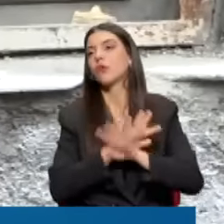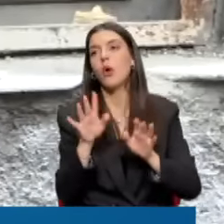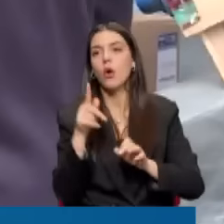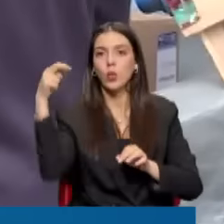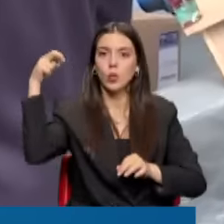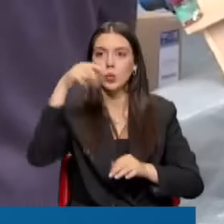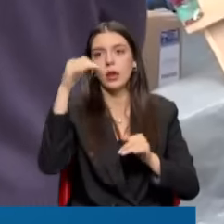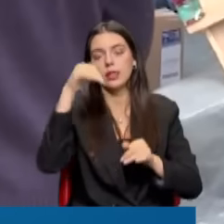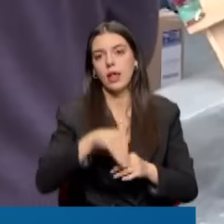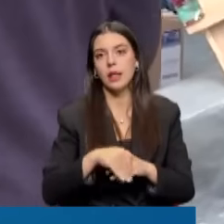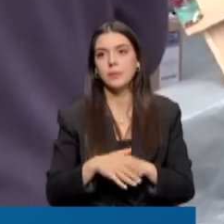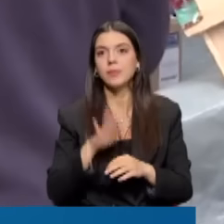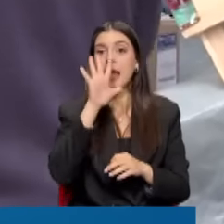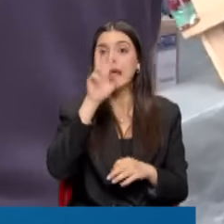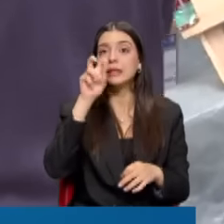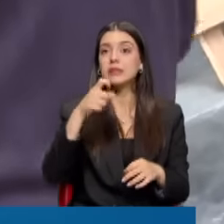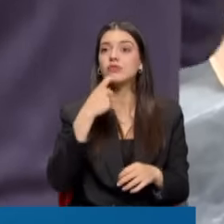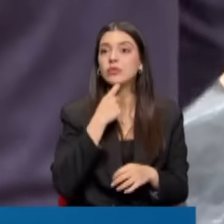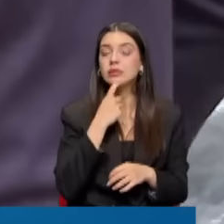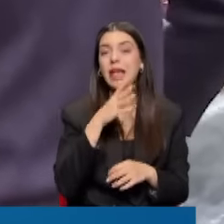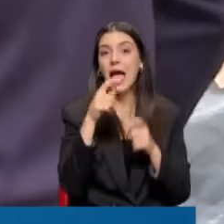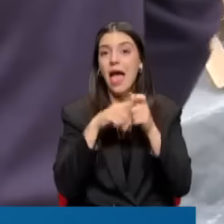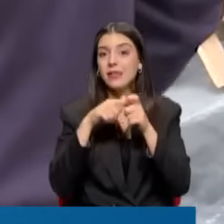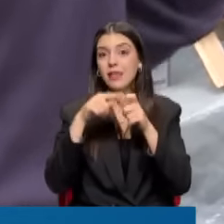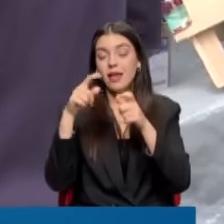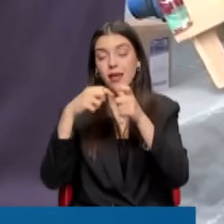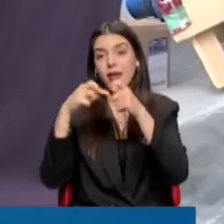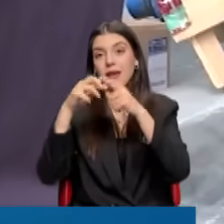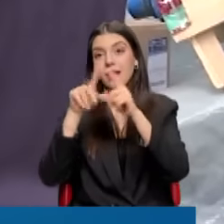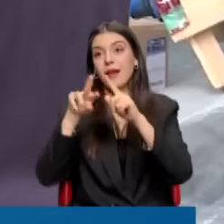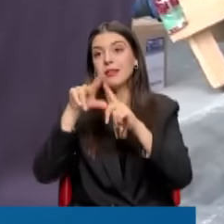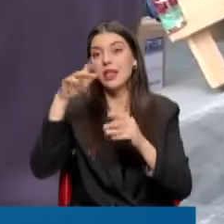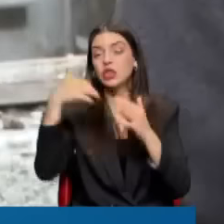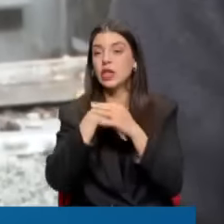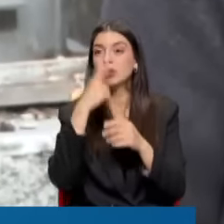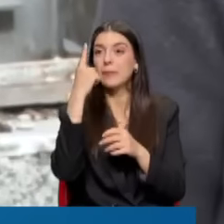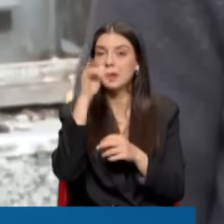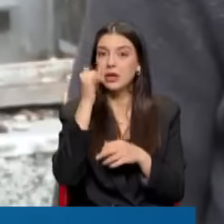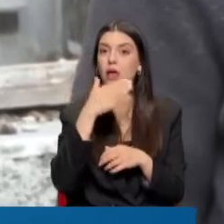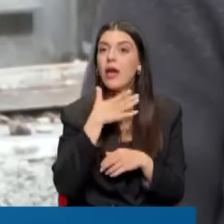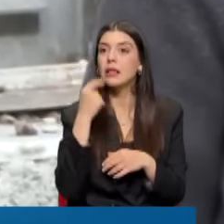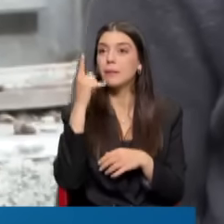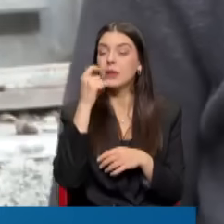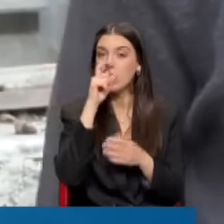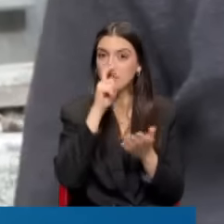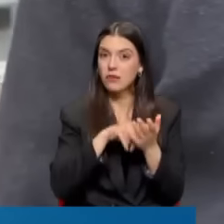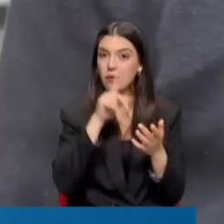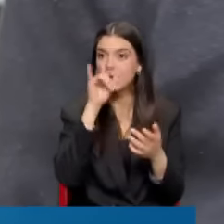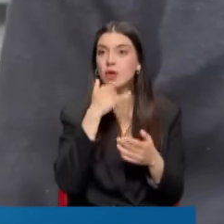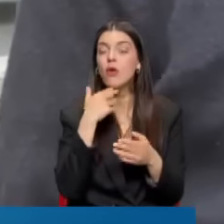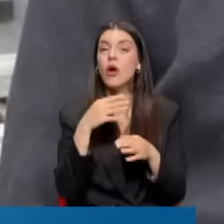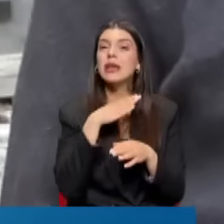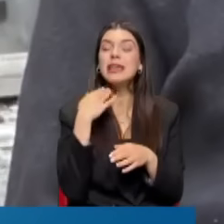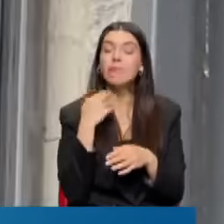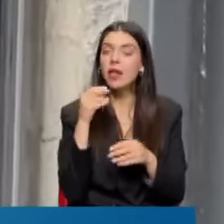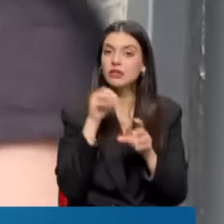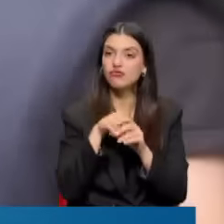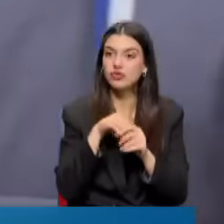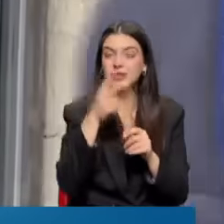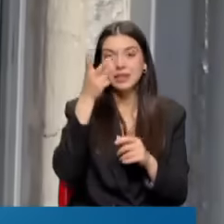yürüyerek geldim 58 yaşındaki Erdal Aslan gece 2'de 1 kilo et ve kuşbaşı için sokağa düştü 2 saat yürüdükten sonra